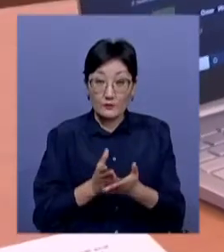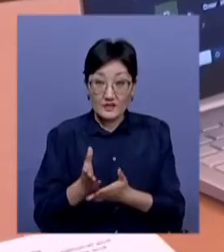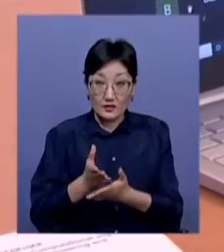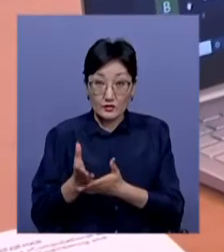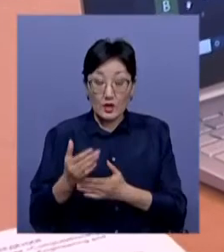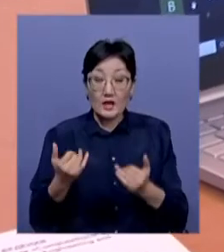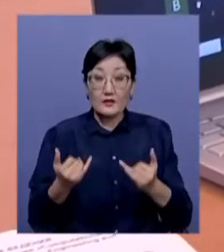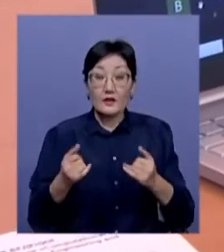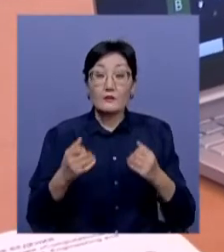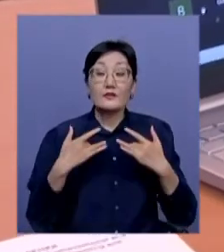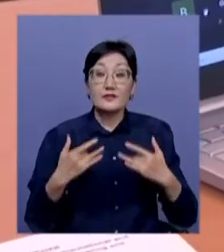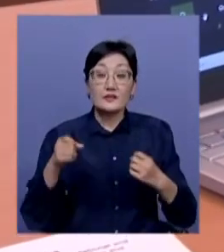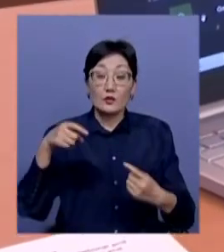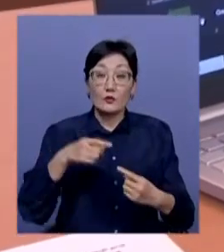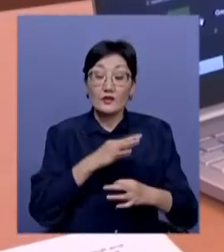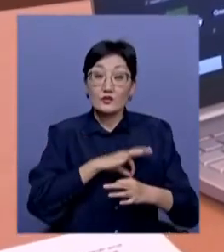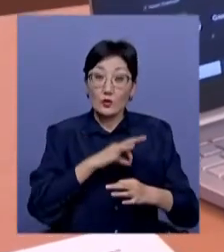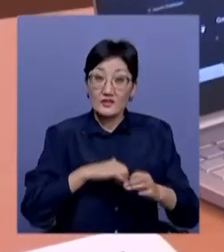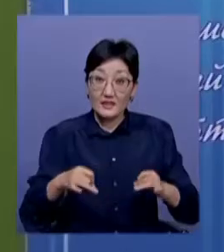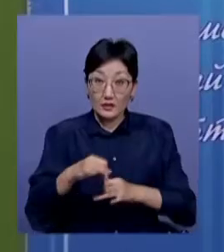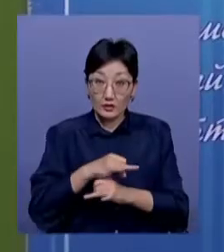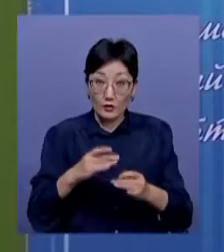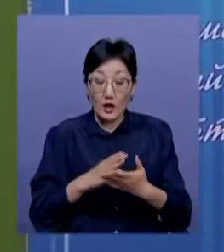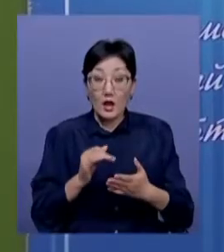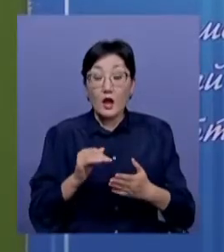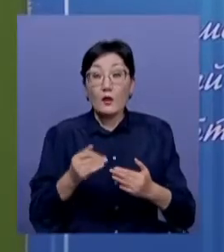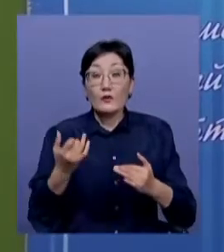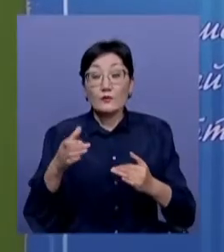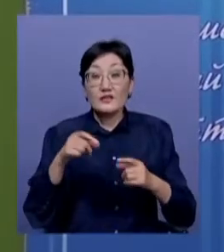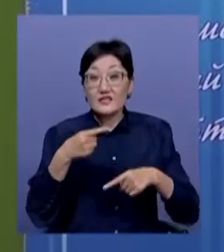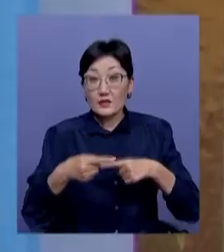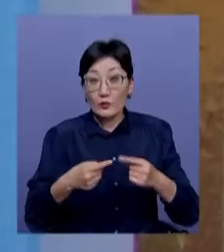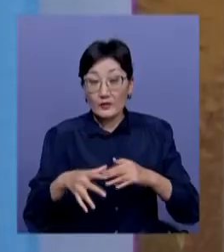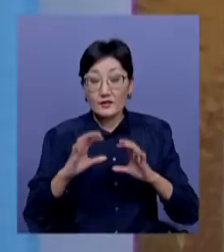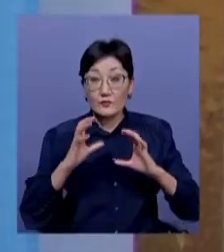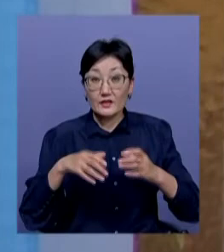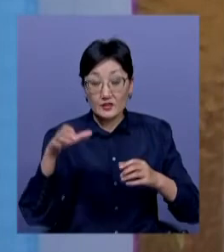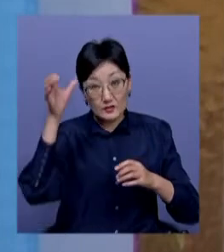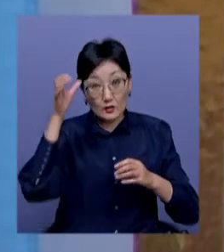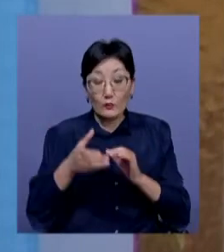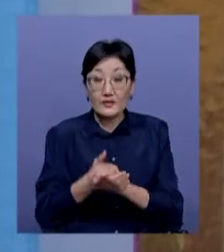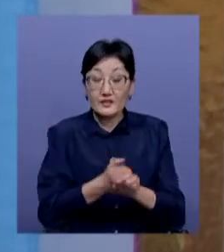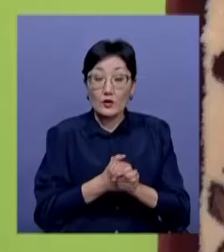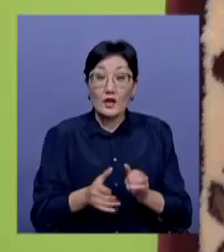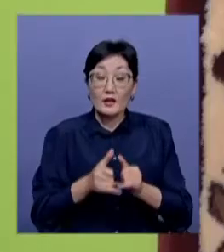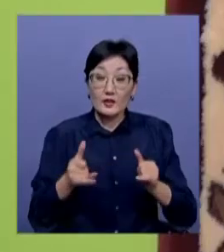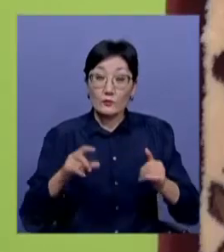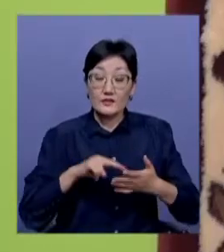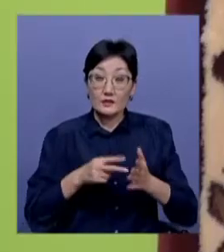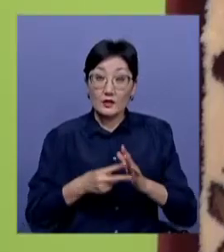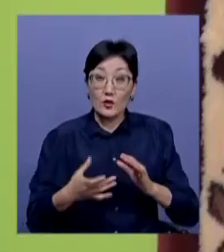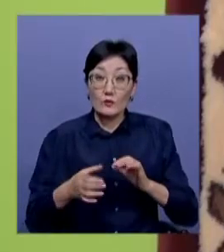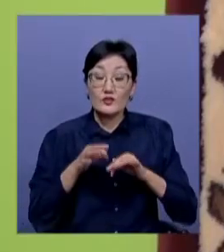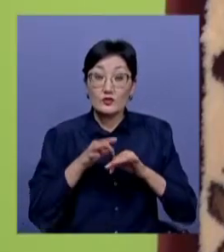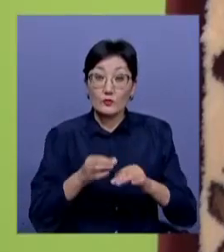саласының заман талабына сай қолданысын талқыға салды. Әл-Фараби ілімін дәріптеп халықаралық ғылыми ынтымақтастық ынтымақтастықты кеңейту мақсатында